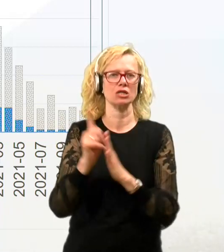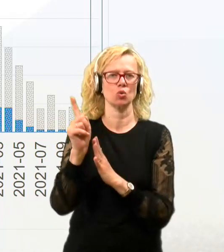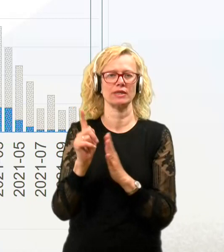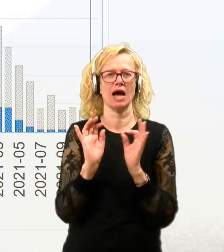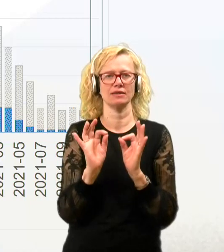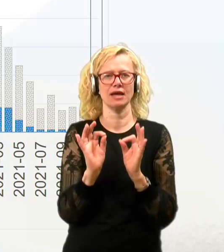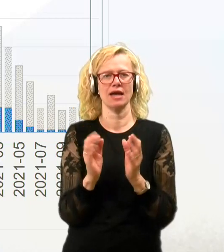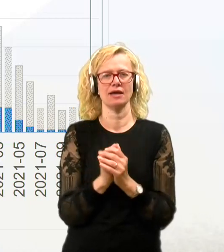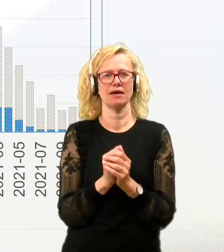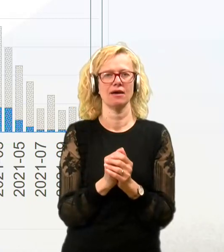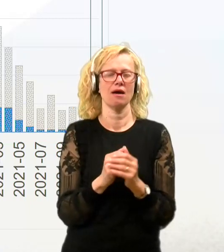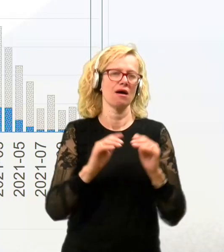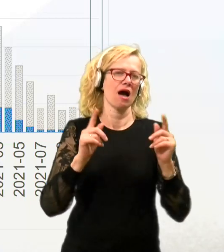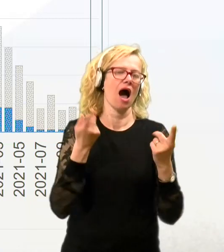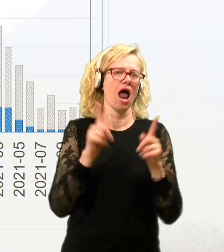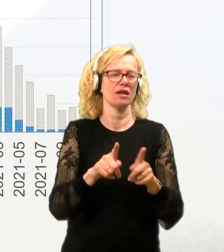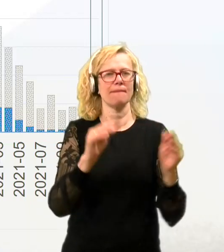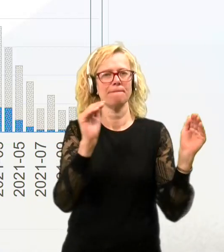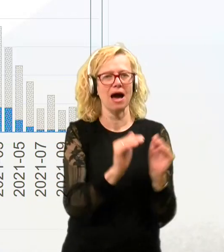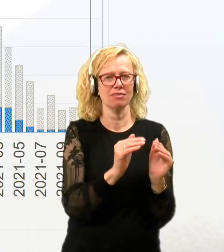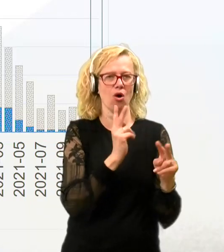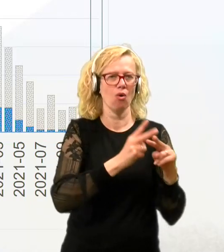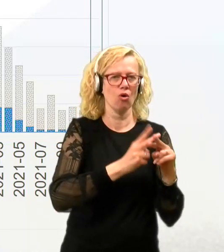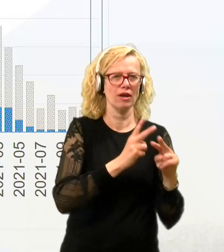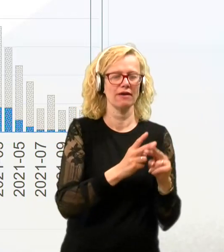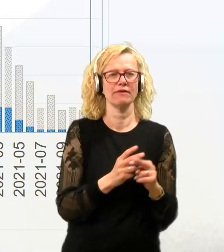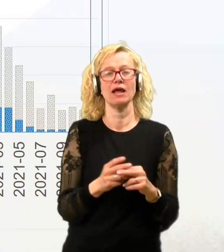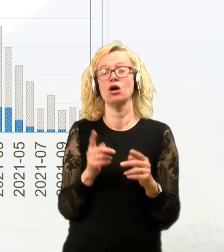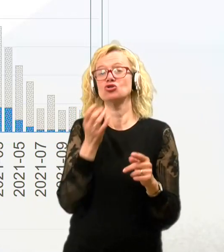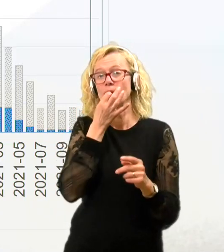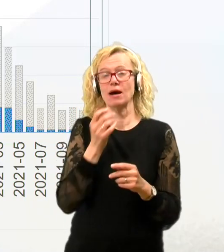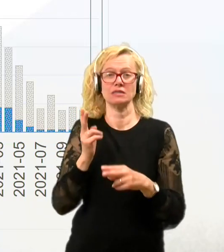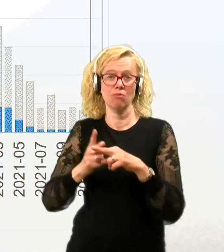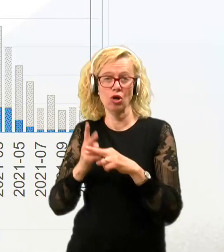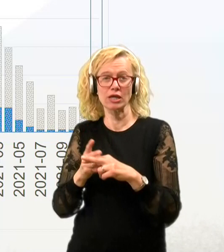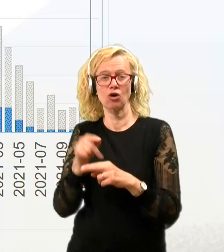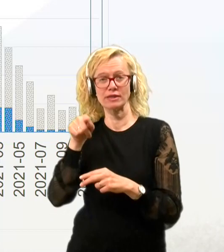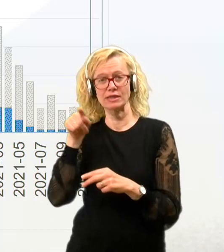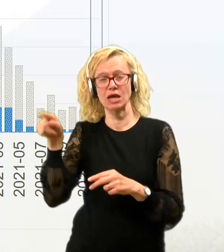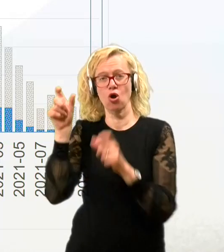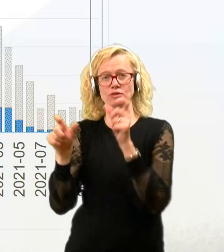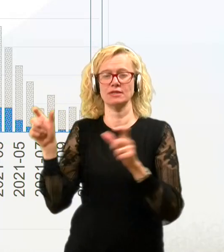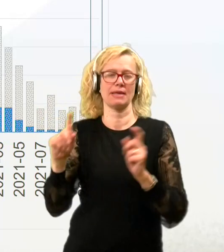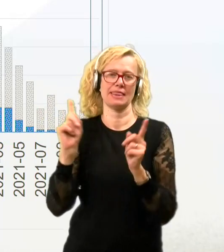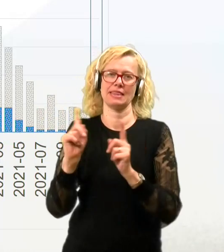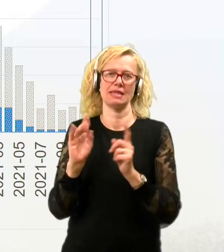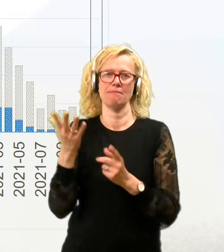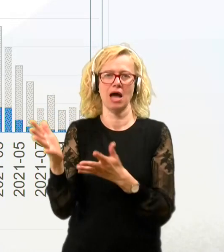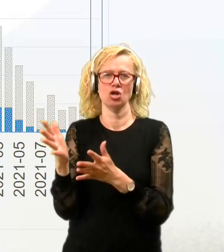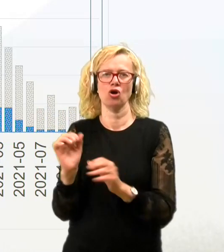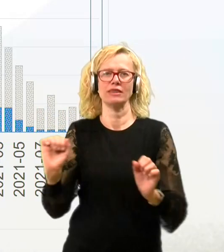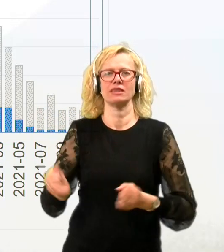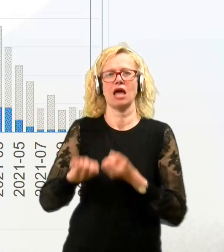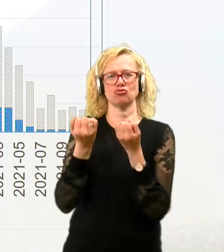smislu ali manjšega obolevanja ali pa če zbolijo, te osebe nimajo težkega poteka in